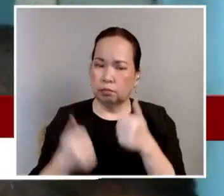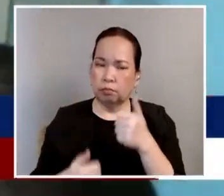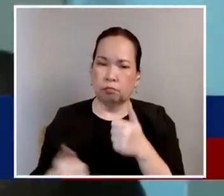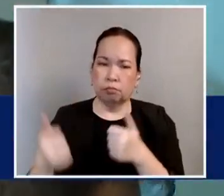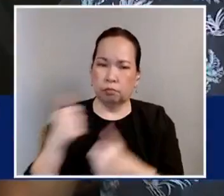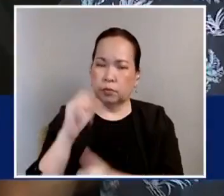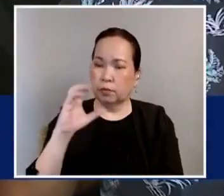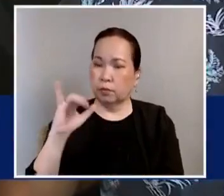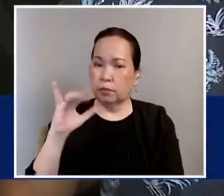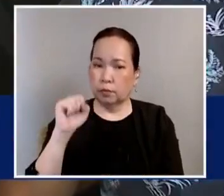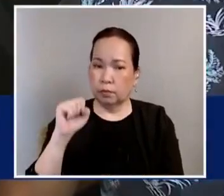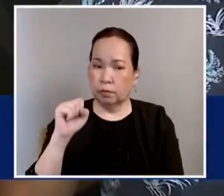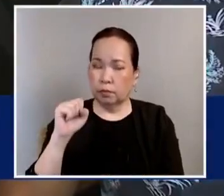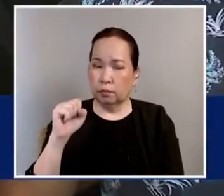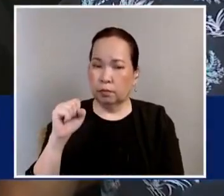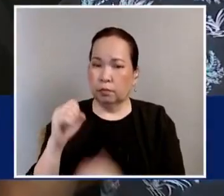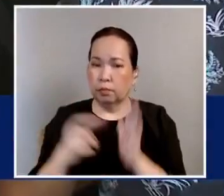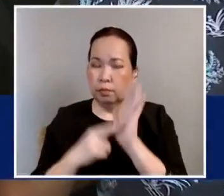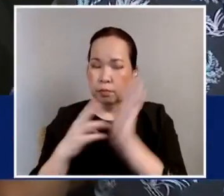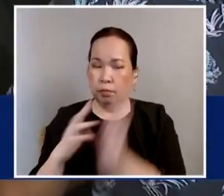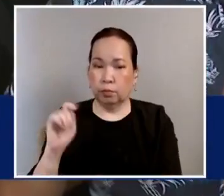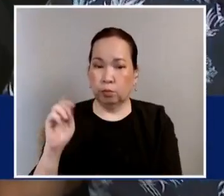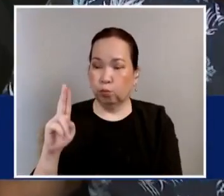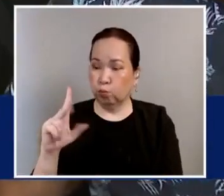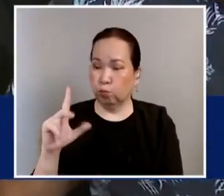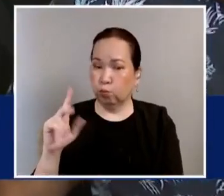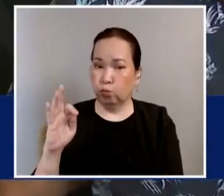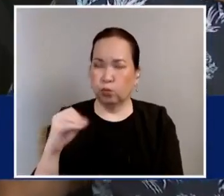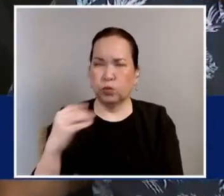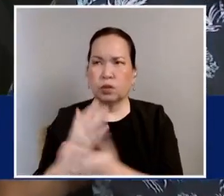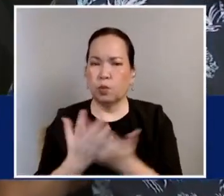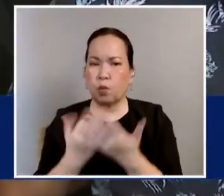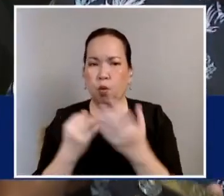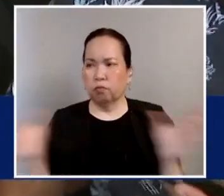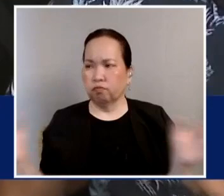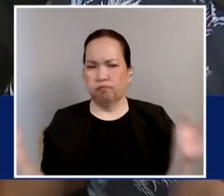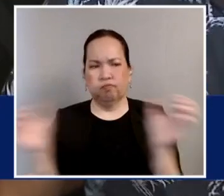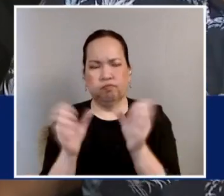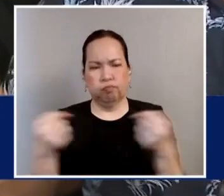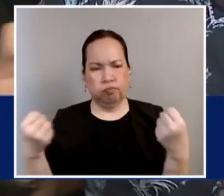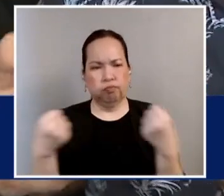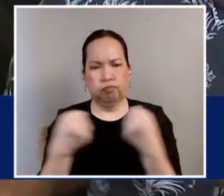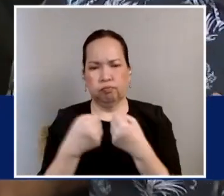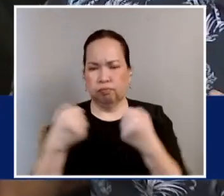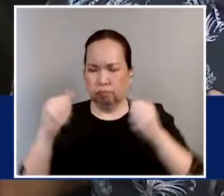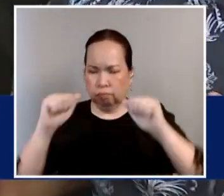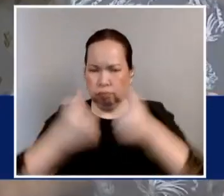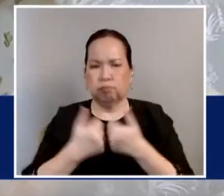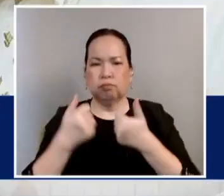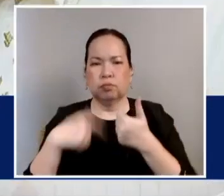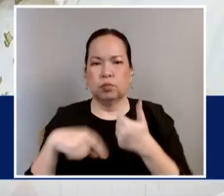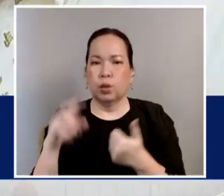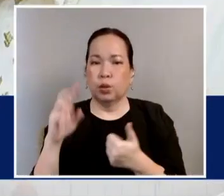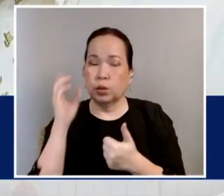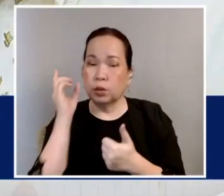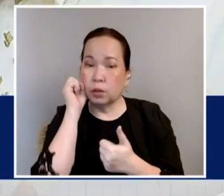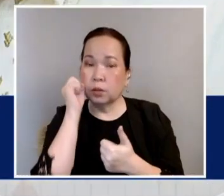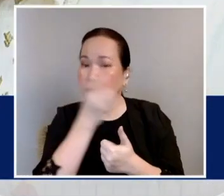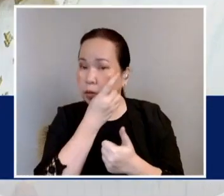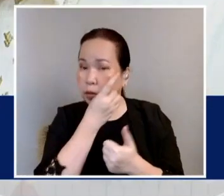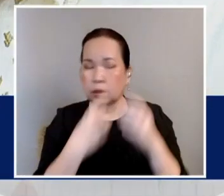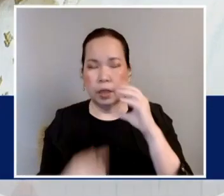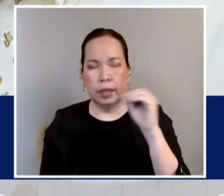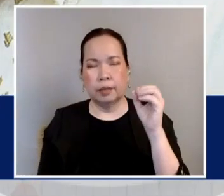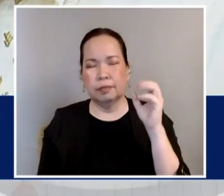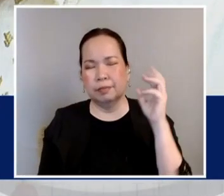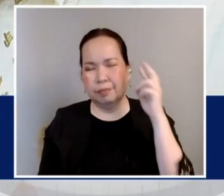Erwin Tulfo, may mga gustong pagsalpukin sina VP Duterte at Speaker Romualdez dahil sa 2028 presidential elections. So sinasabi naman po sa